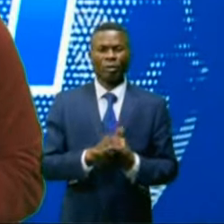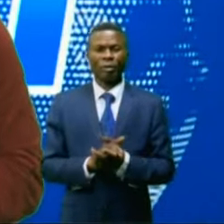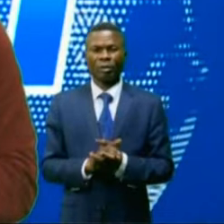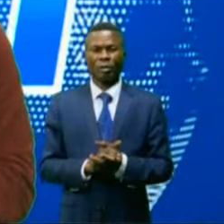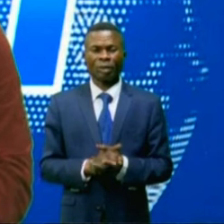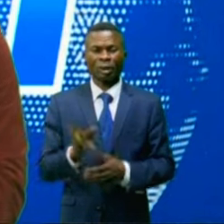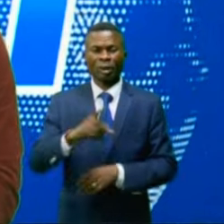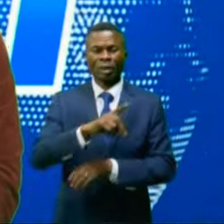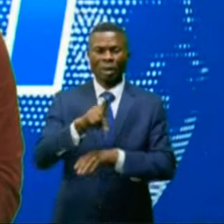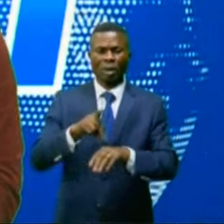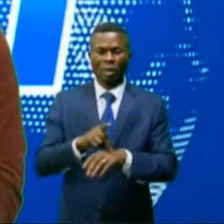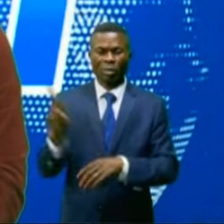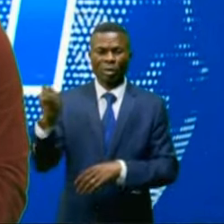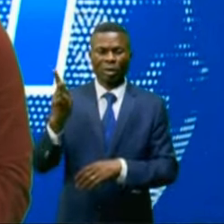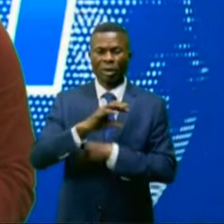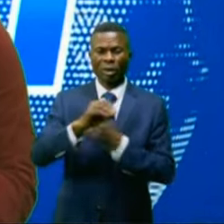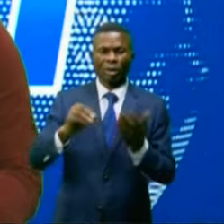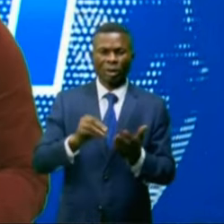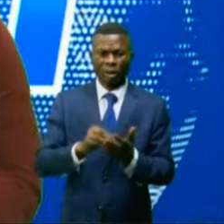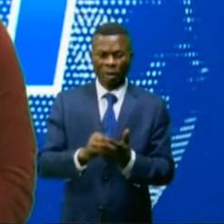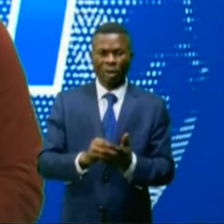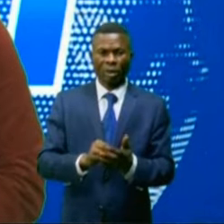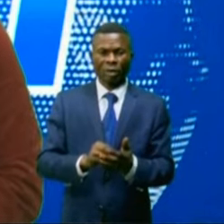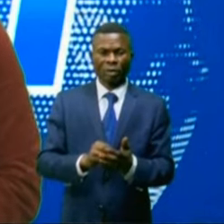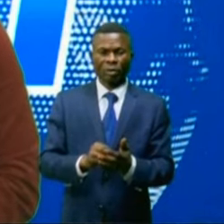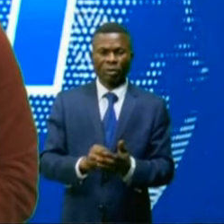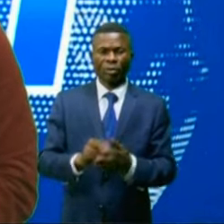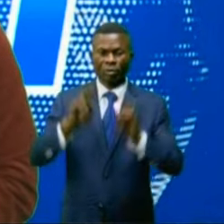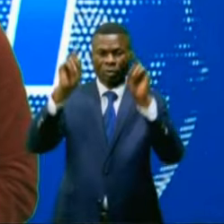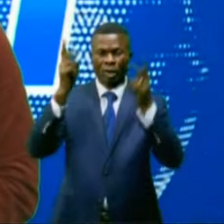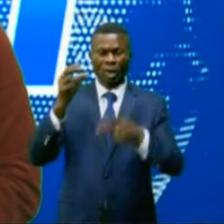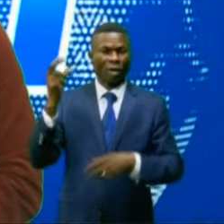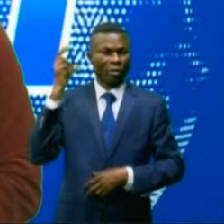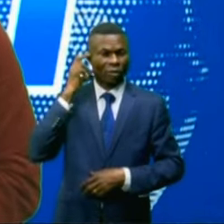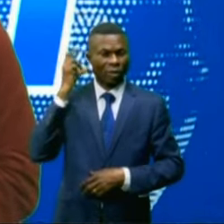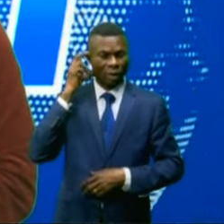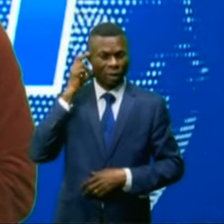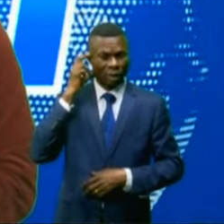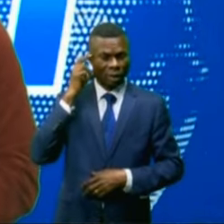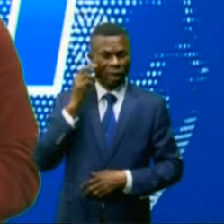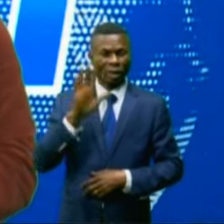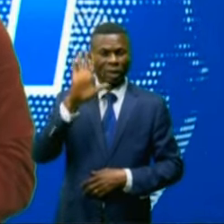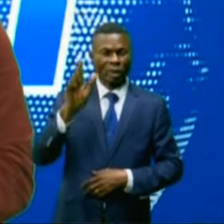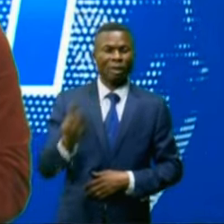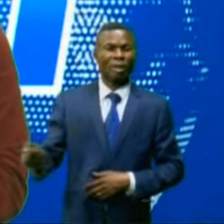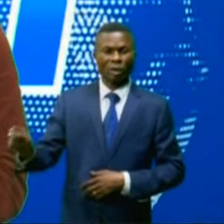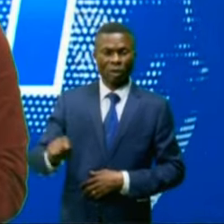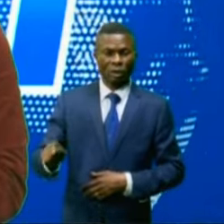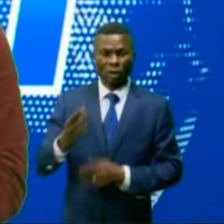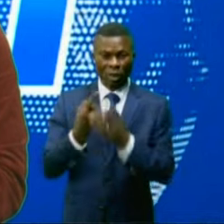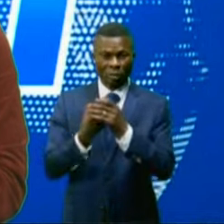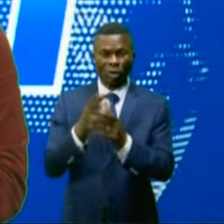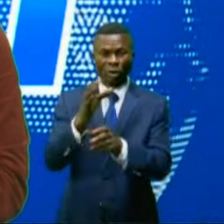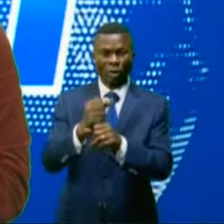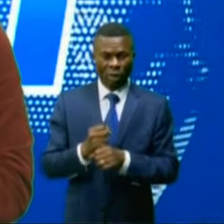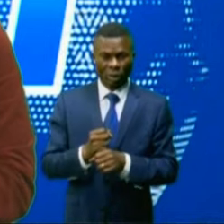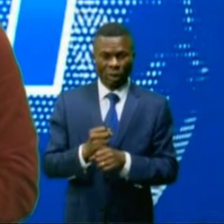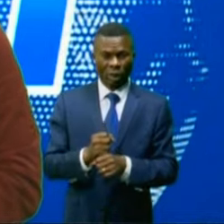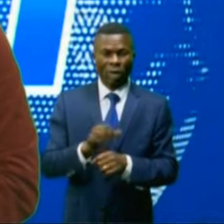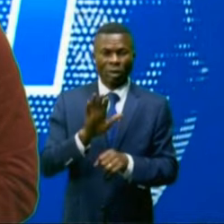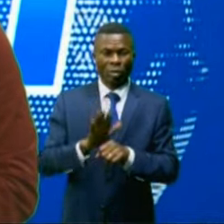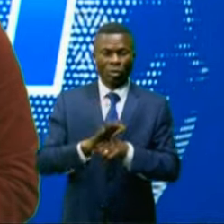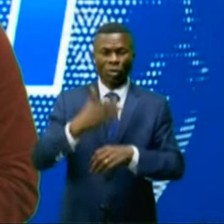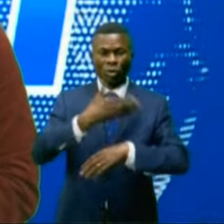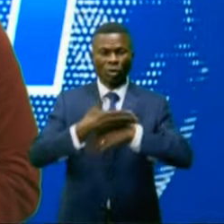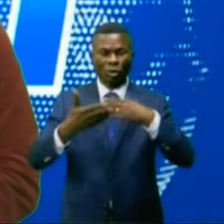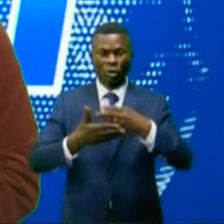Dans la province du Kasaï central, sachez que la ville de Kananga et ses 5 territoires vont bénéficier d'une série